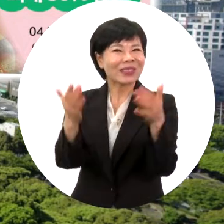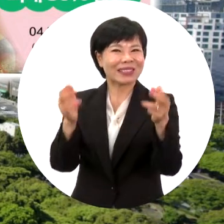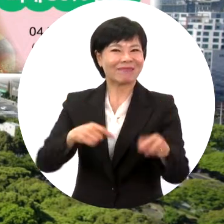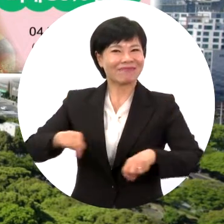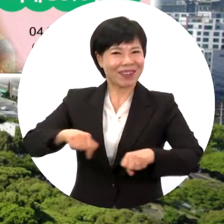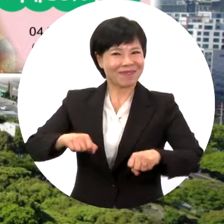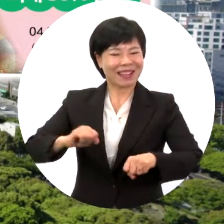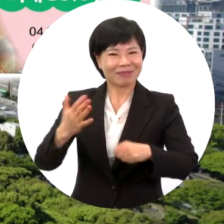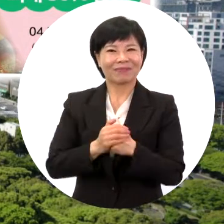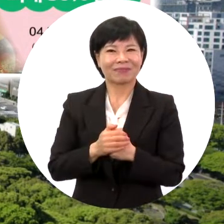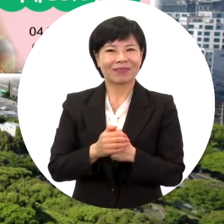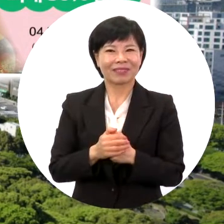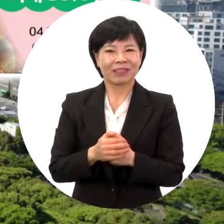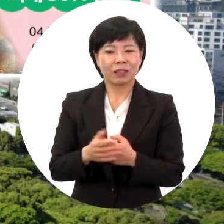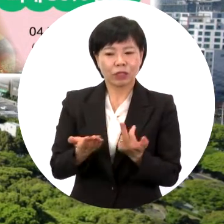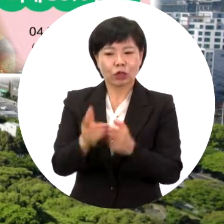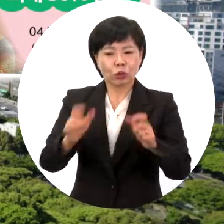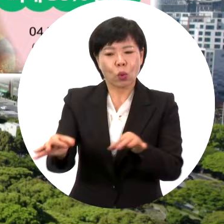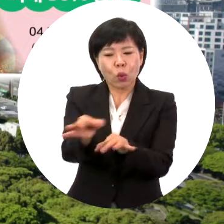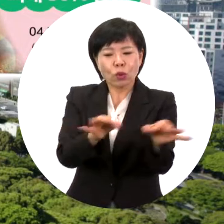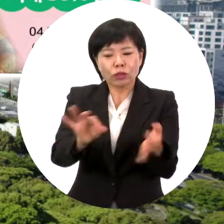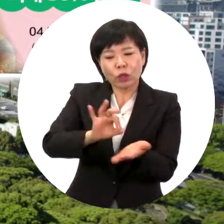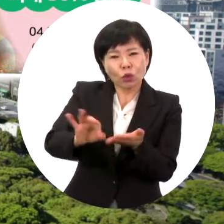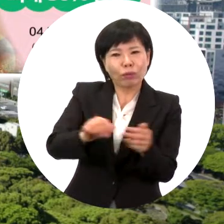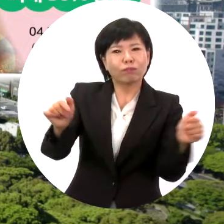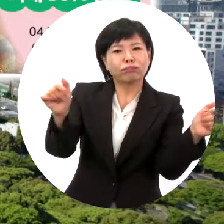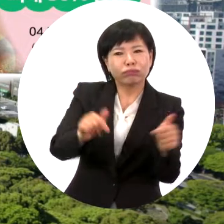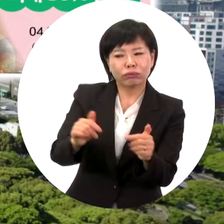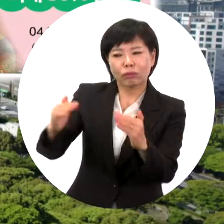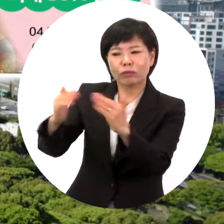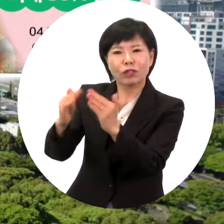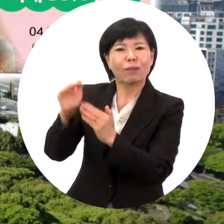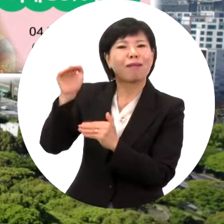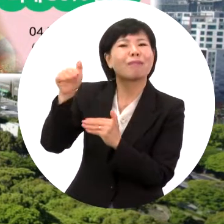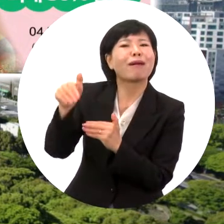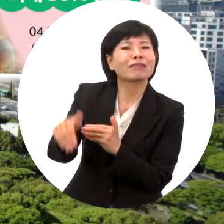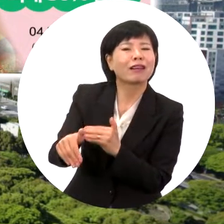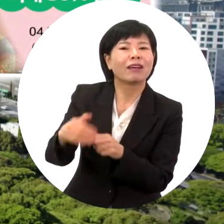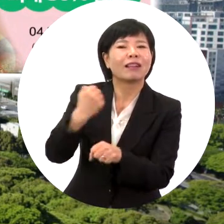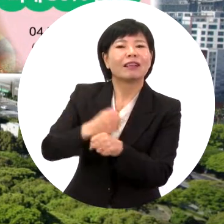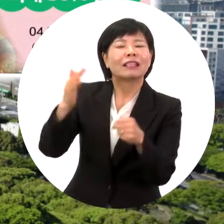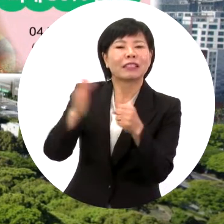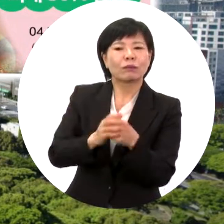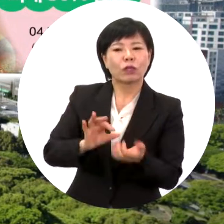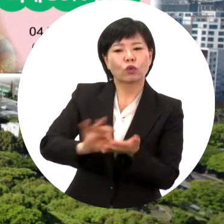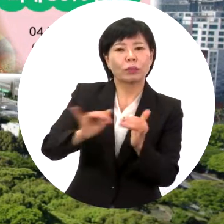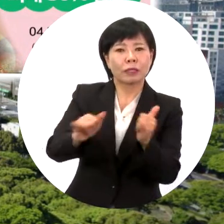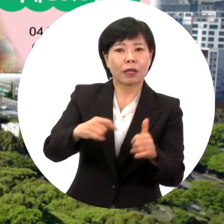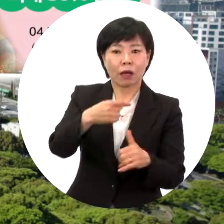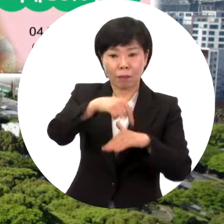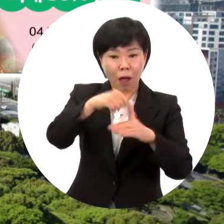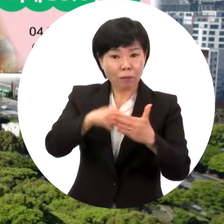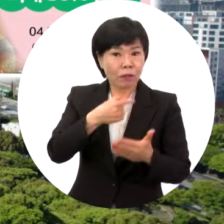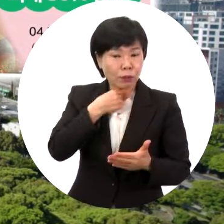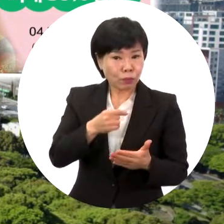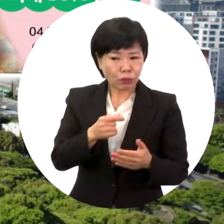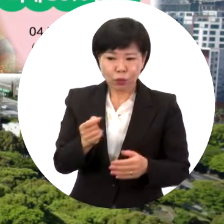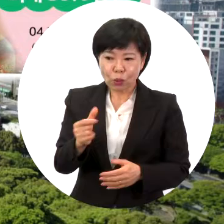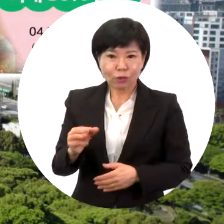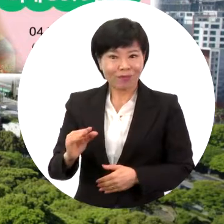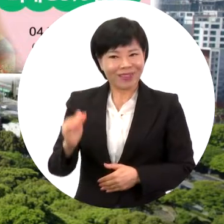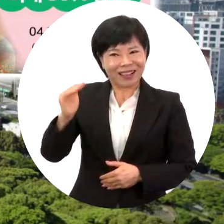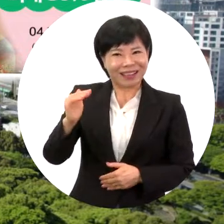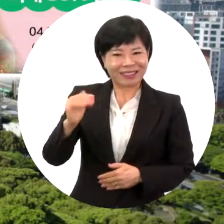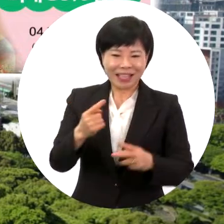시행합니다. 최근 제주 경제는 소비 위축과 주택 경기 부진 등이 이어지고 있지만 소비자 심리지수는 소폭 상승하는